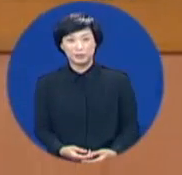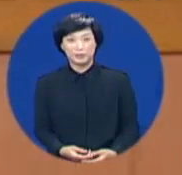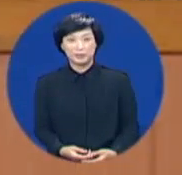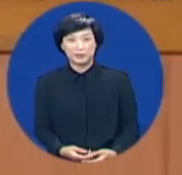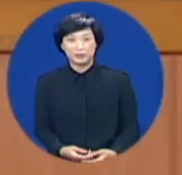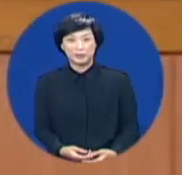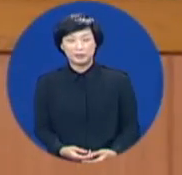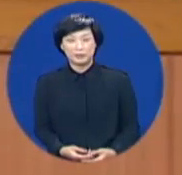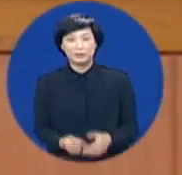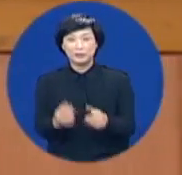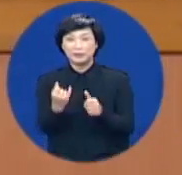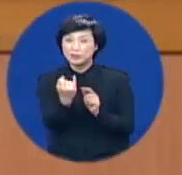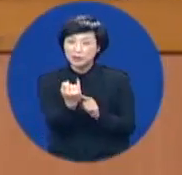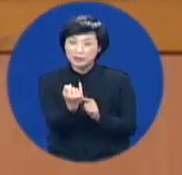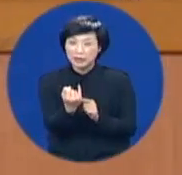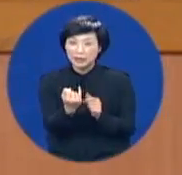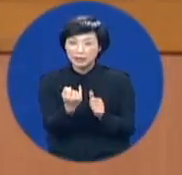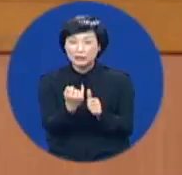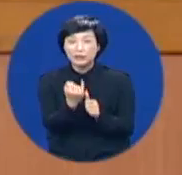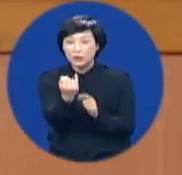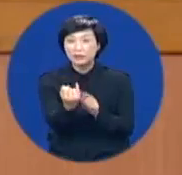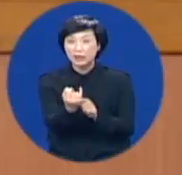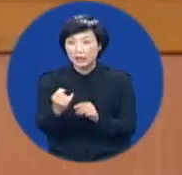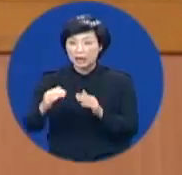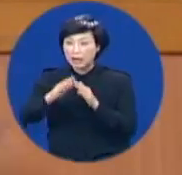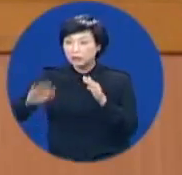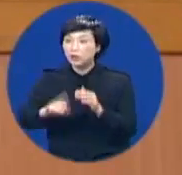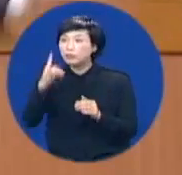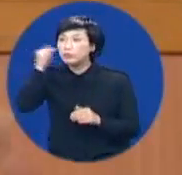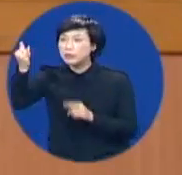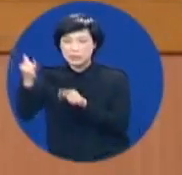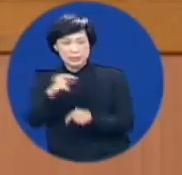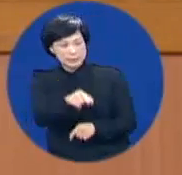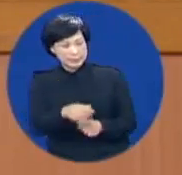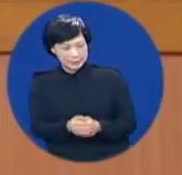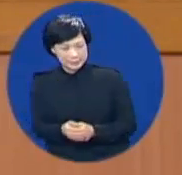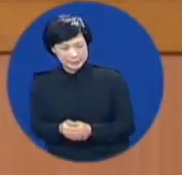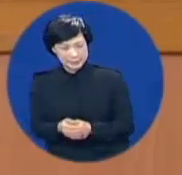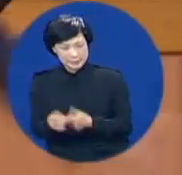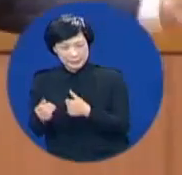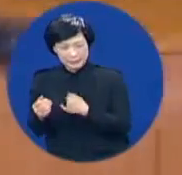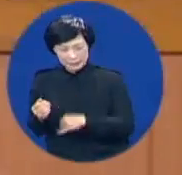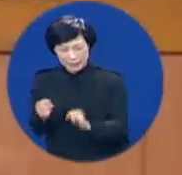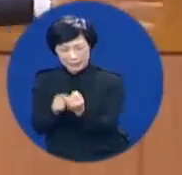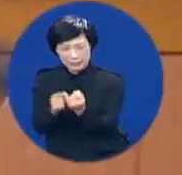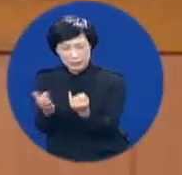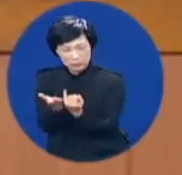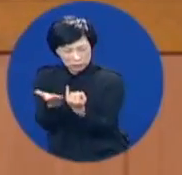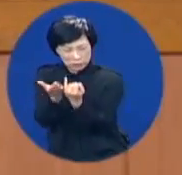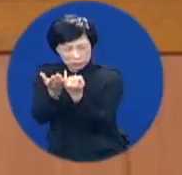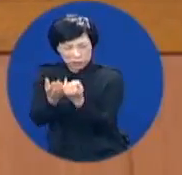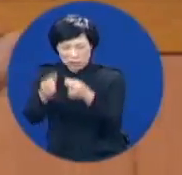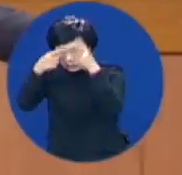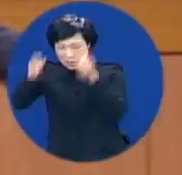또 친정에서는 뭐라고 하느냐. 야, 내가 어떻게 대학 가지고 대학 보내고 가르쳤는데 시집갔더니